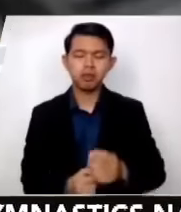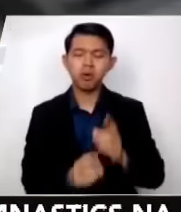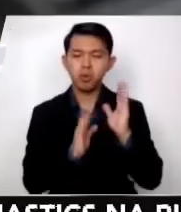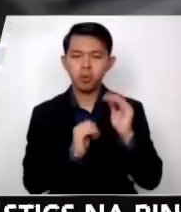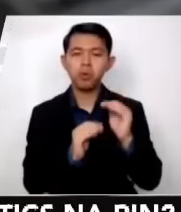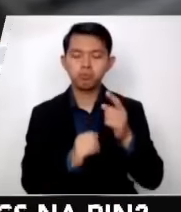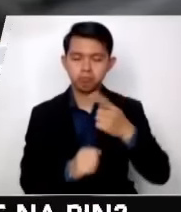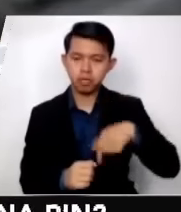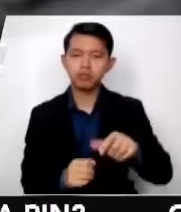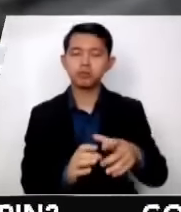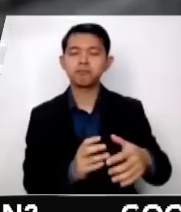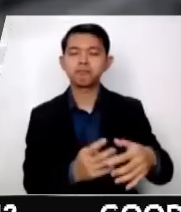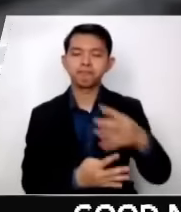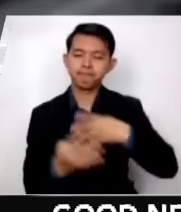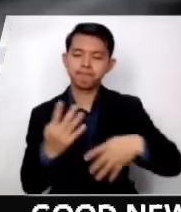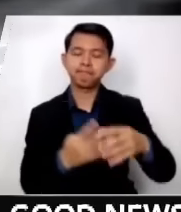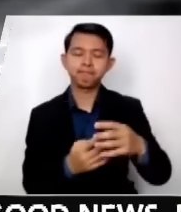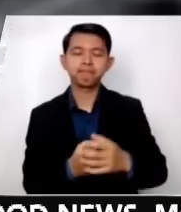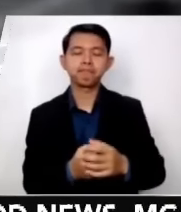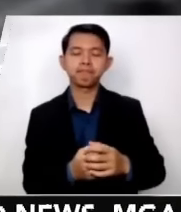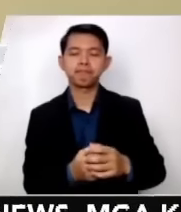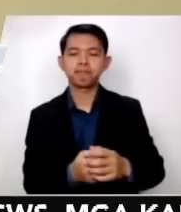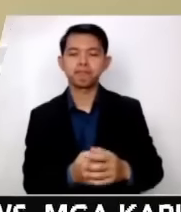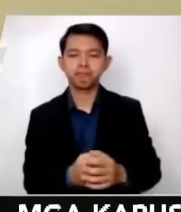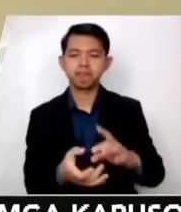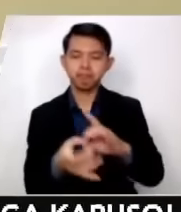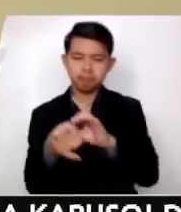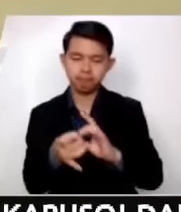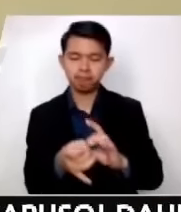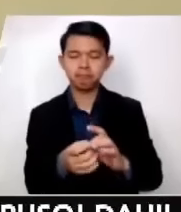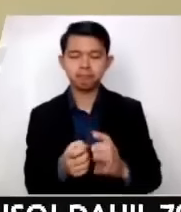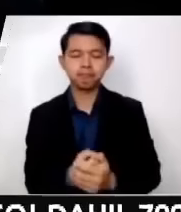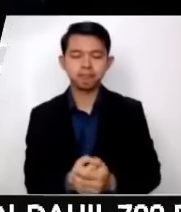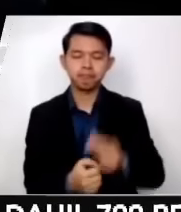na lahat God bless you and congrats na labang